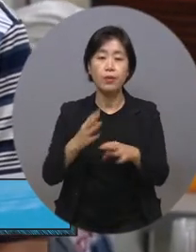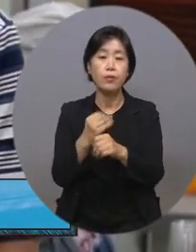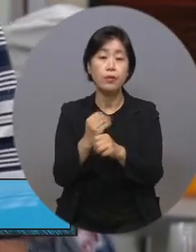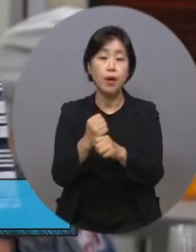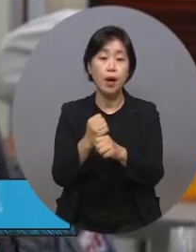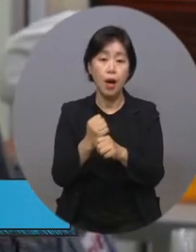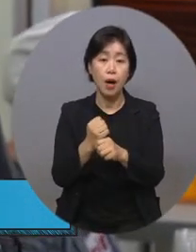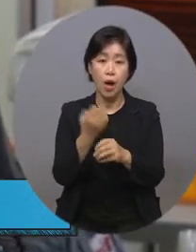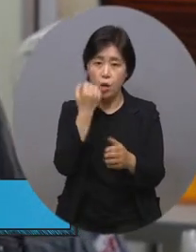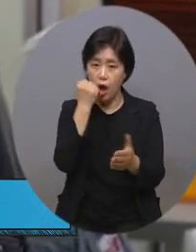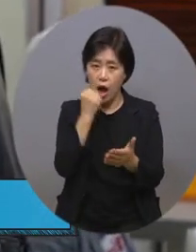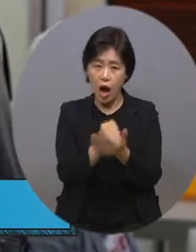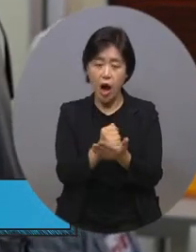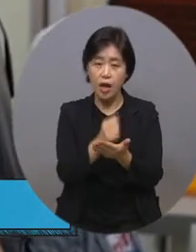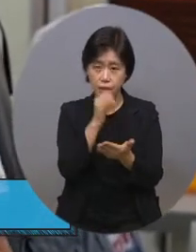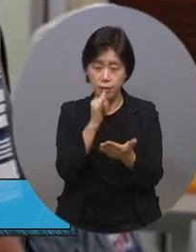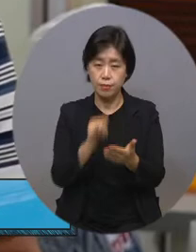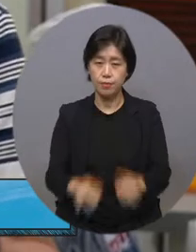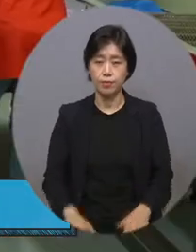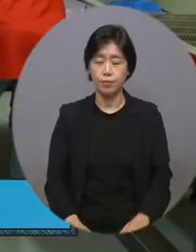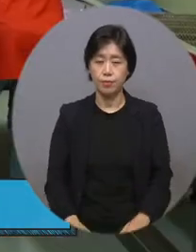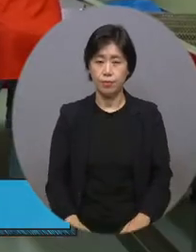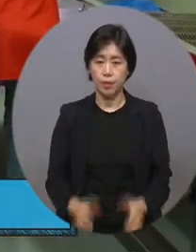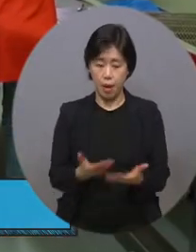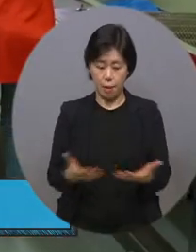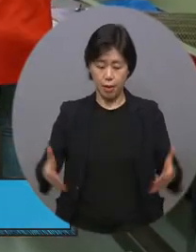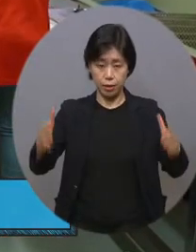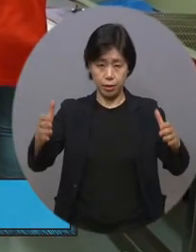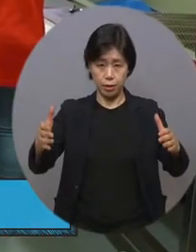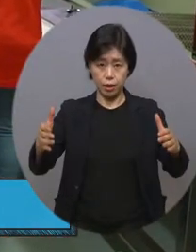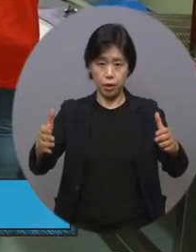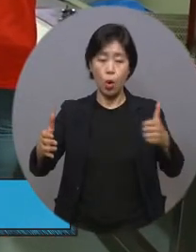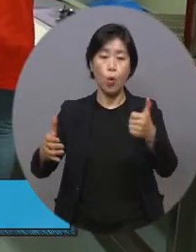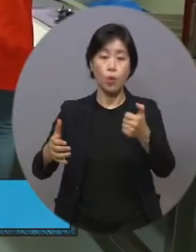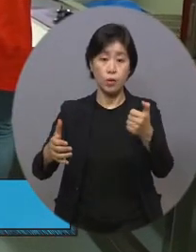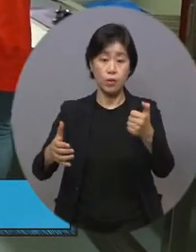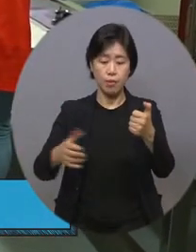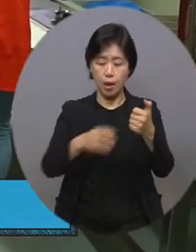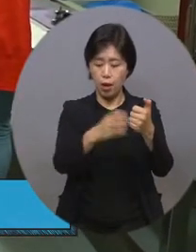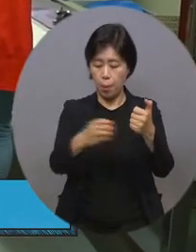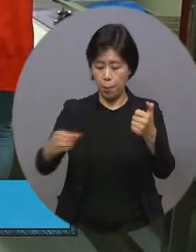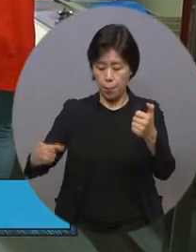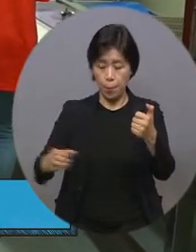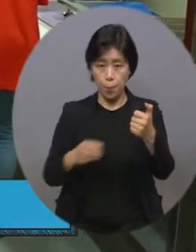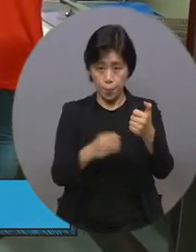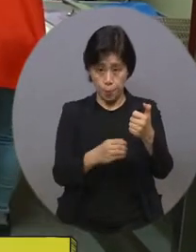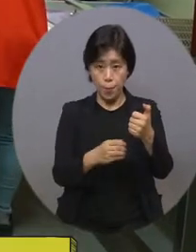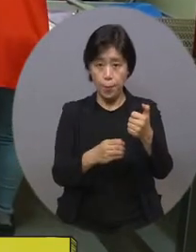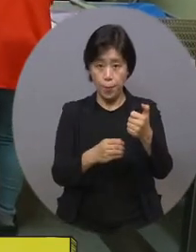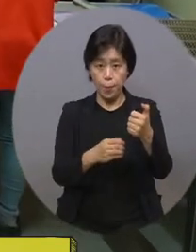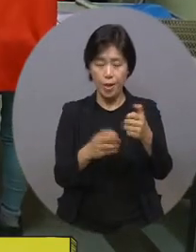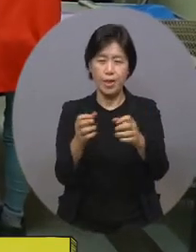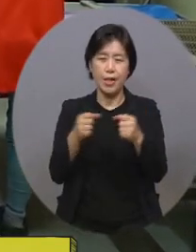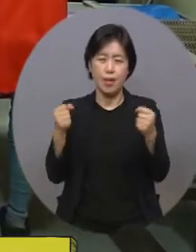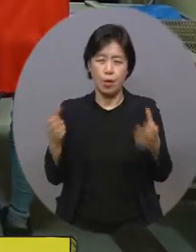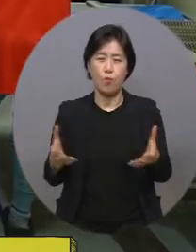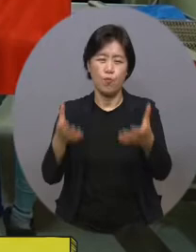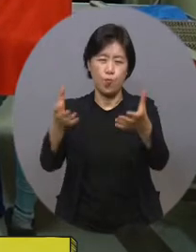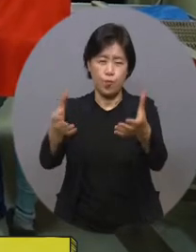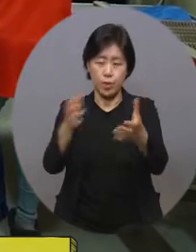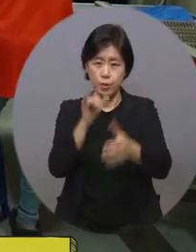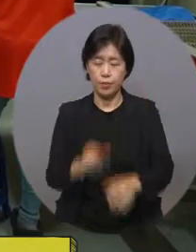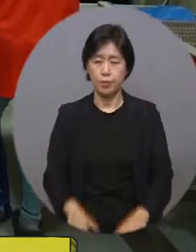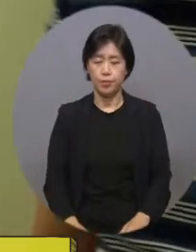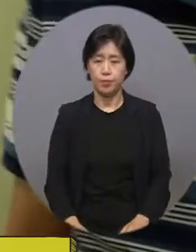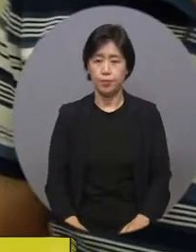하고 그 50개로 해서 박스에 포장을 해서 최종적으로 냉장 보관을 합니다. 아, 그러면 총 50개가